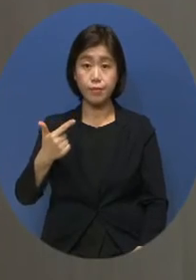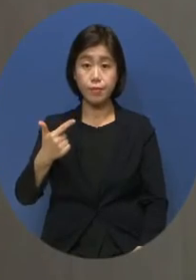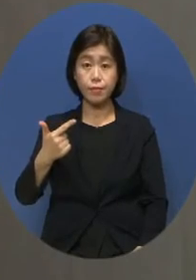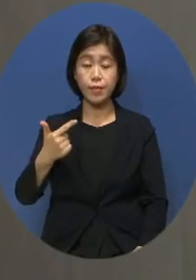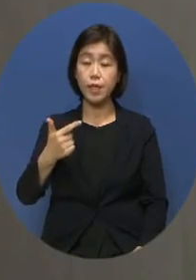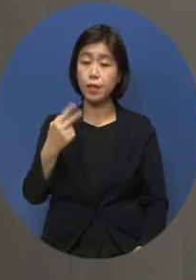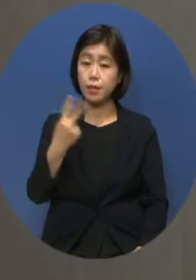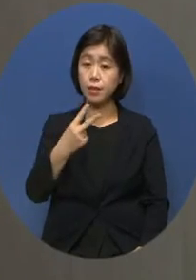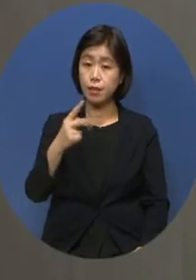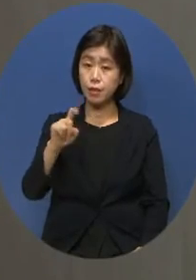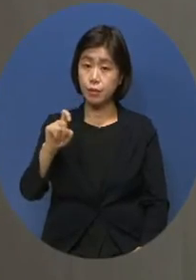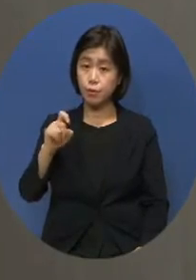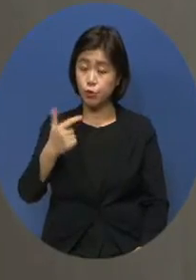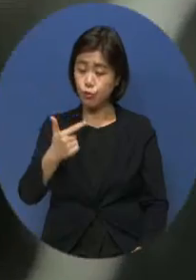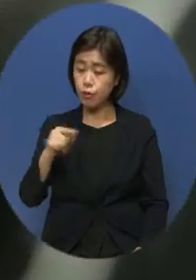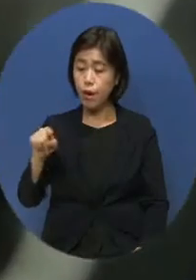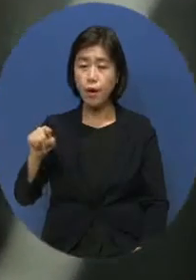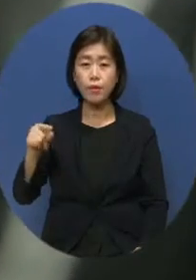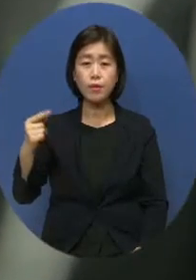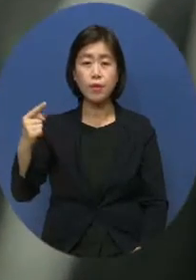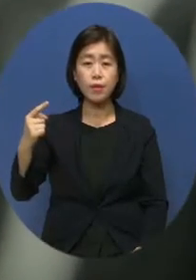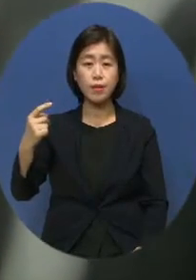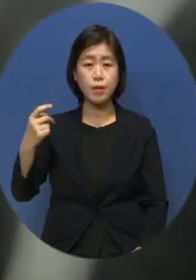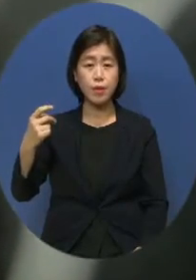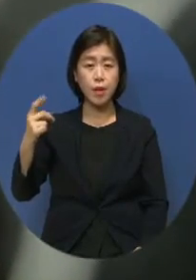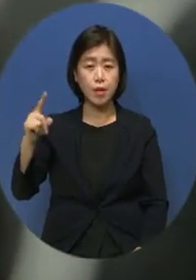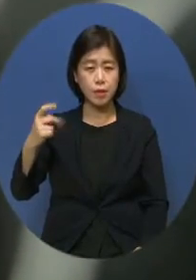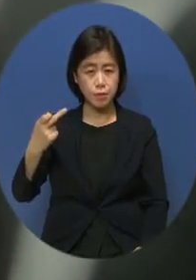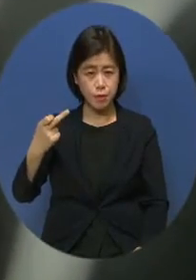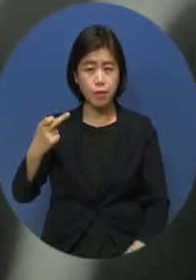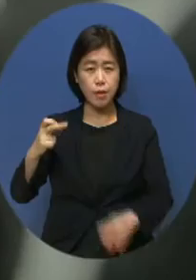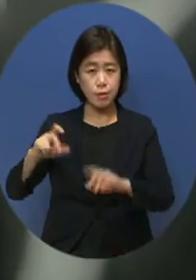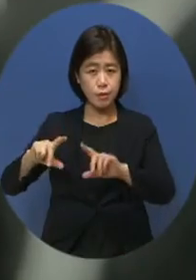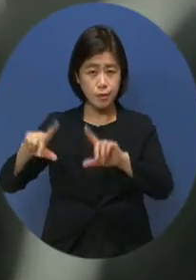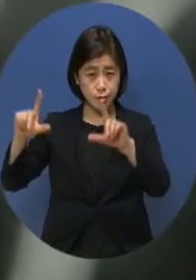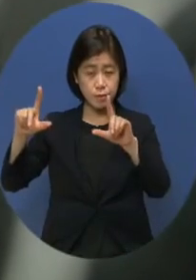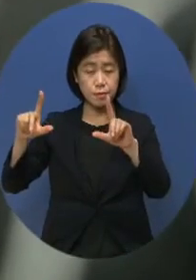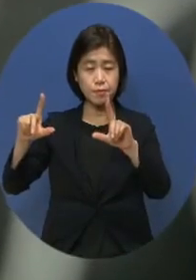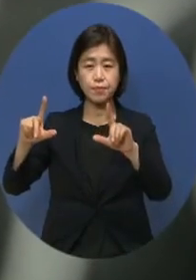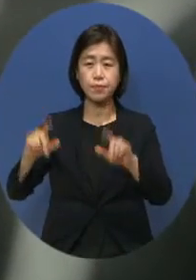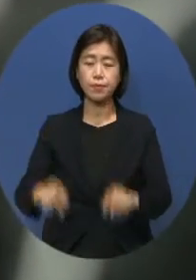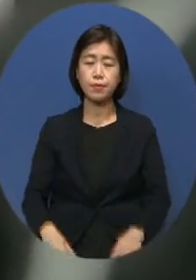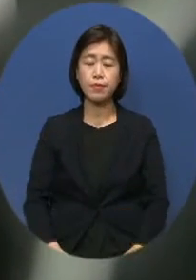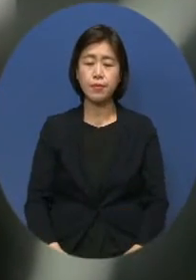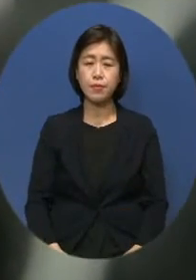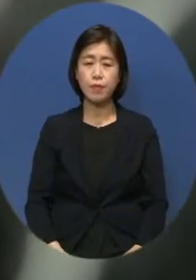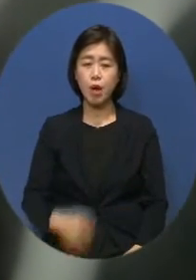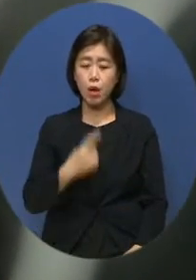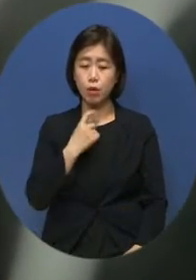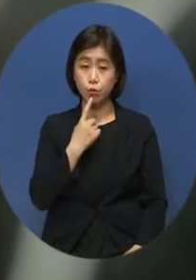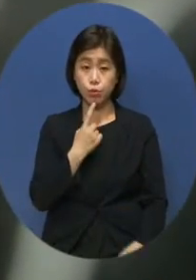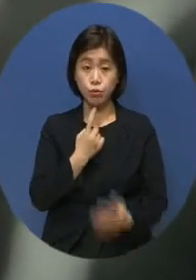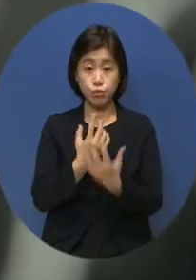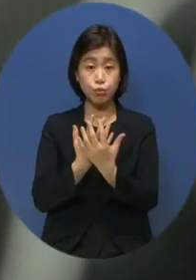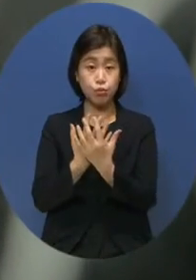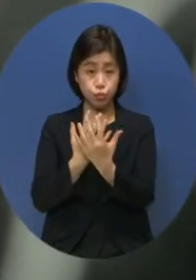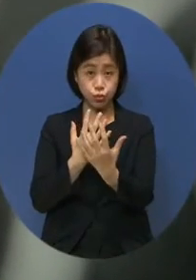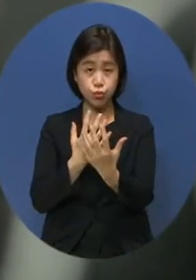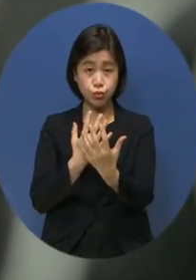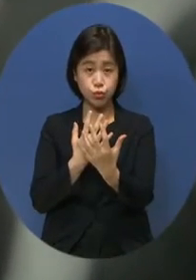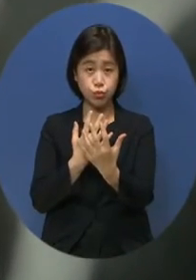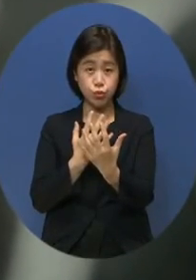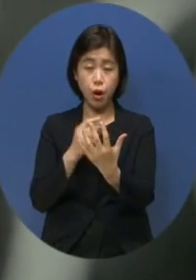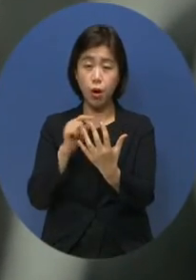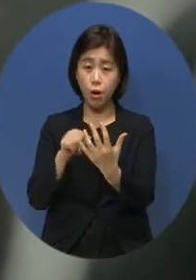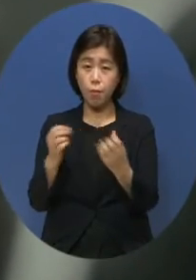2017년, 2016년 말에서 2017년 사이에 촛불이라고 하는 게 우리 사회에 굉장히 큰 어떤 변화의 에너지였었고,